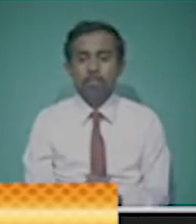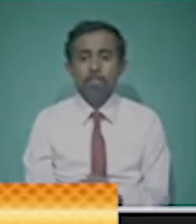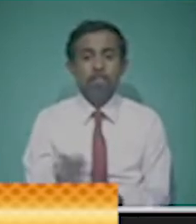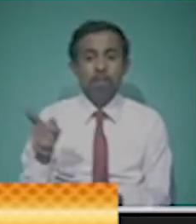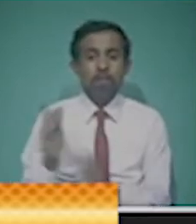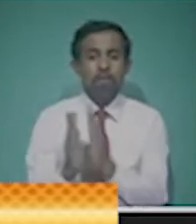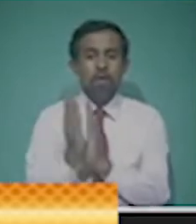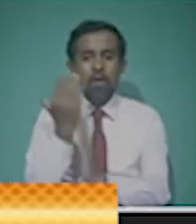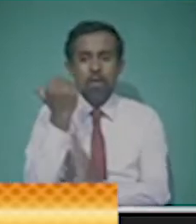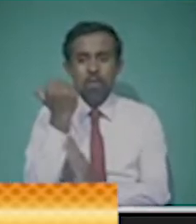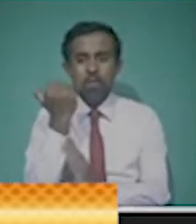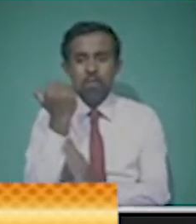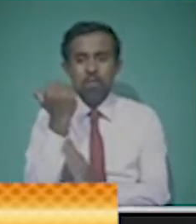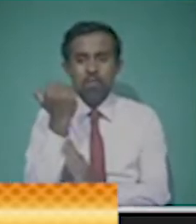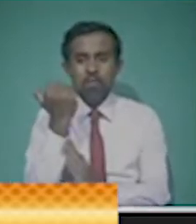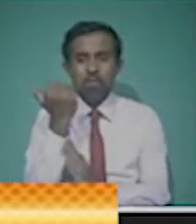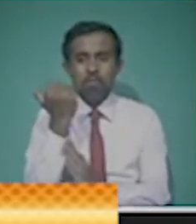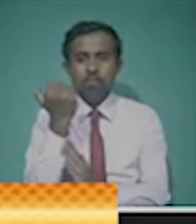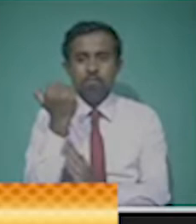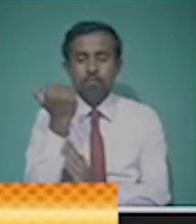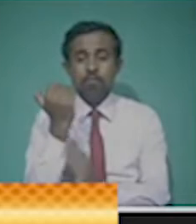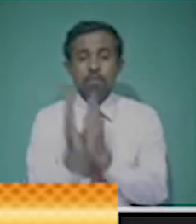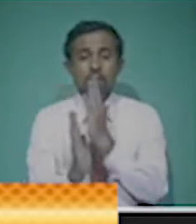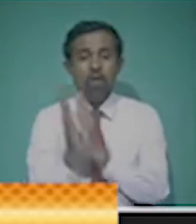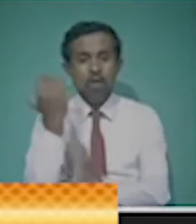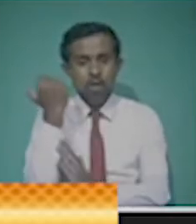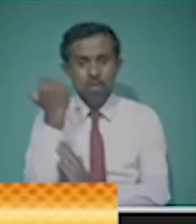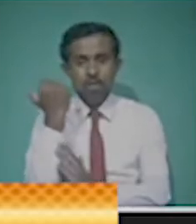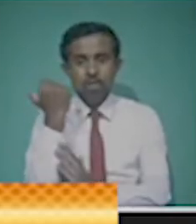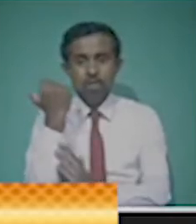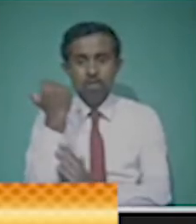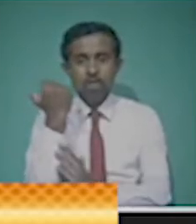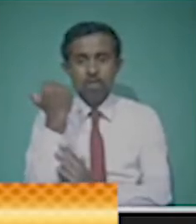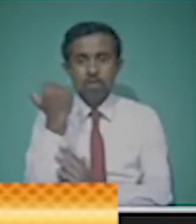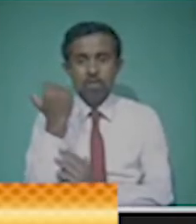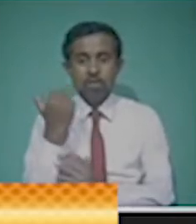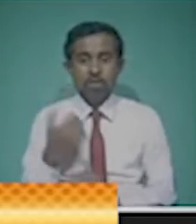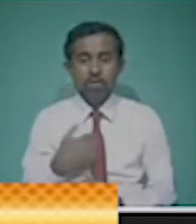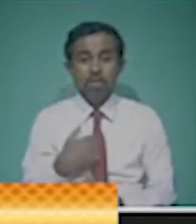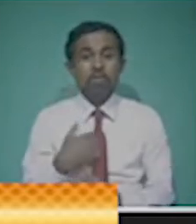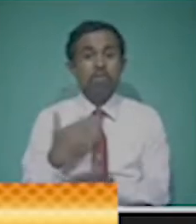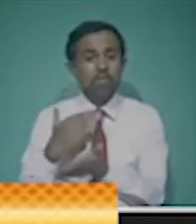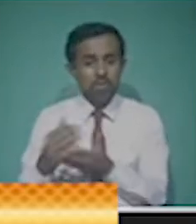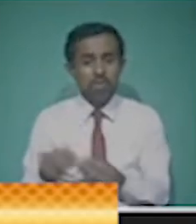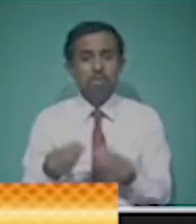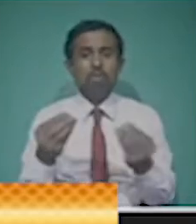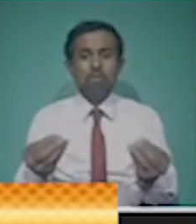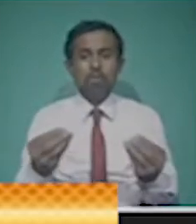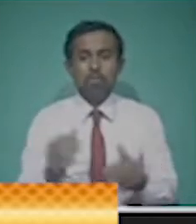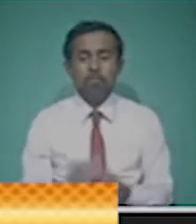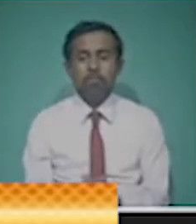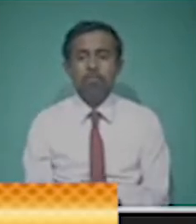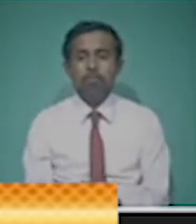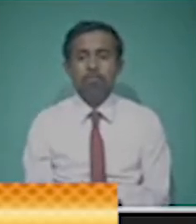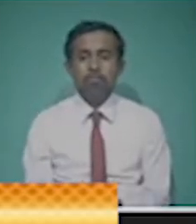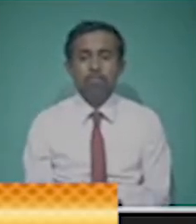கடுமையான உணவு பாதுகாப்பின்மை அதிக அளவிலே பெருந்தோட்ட துறைகளிலே இருப்பதாக உலக உணவு